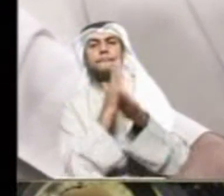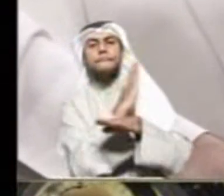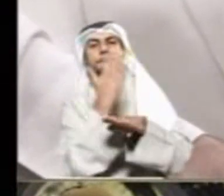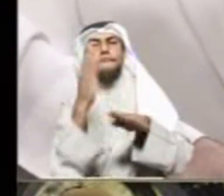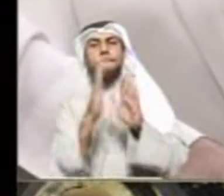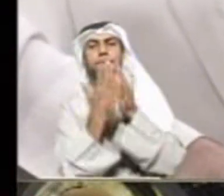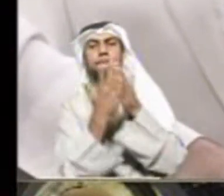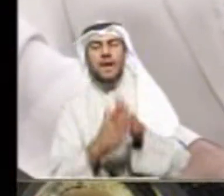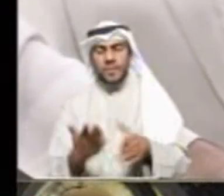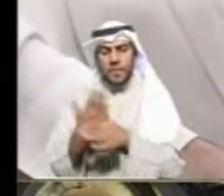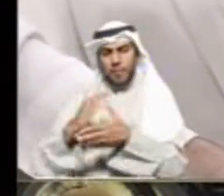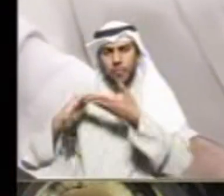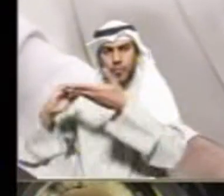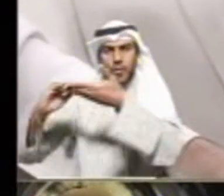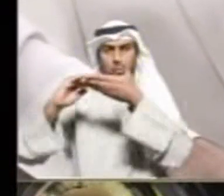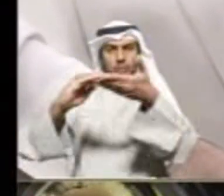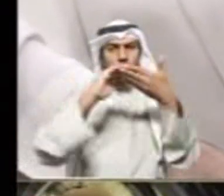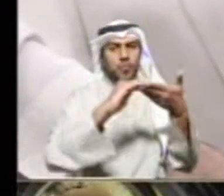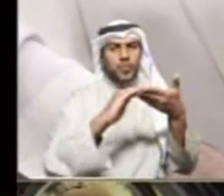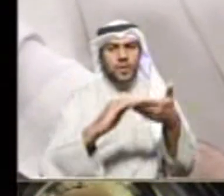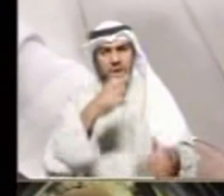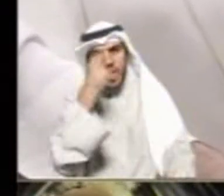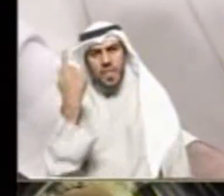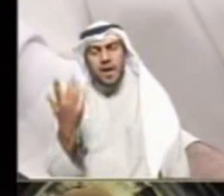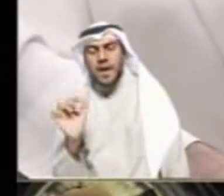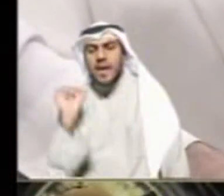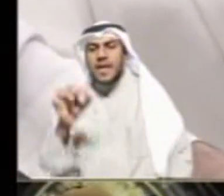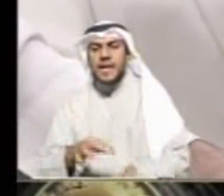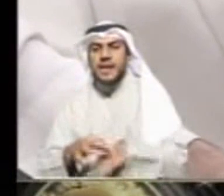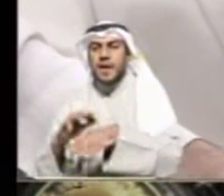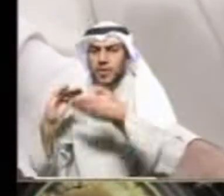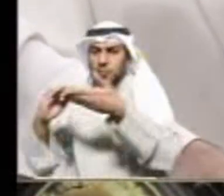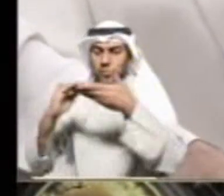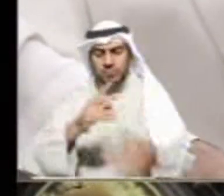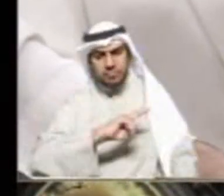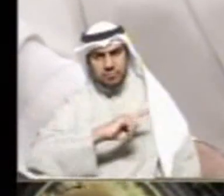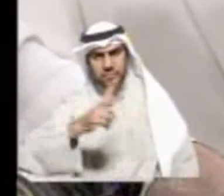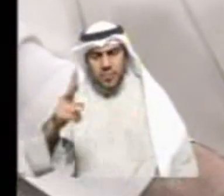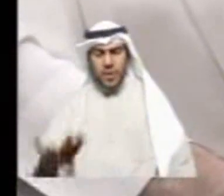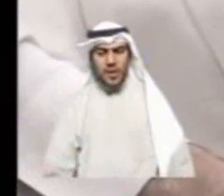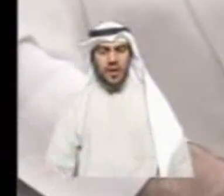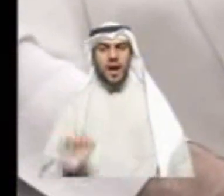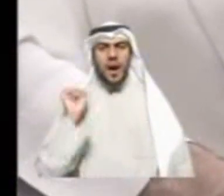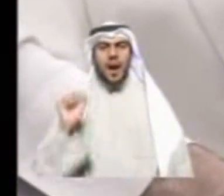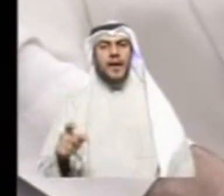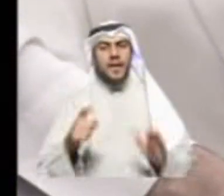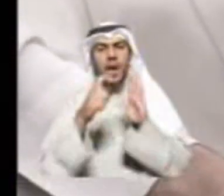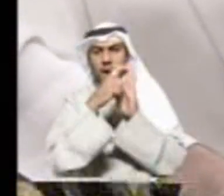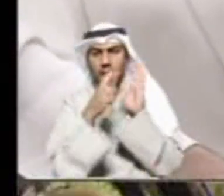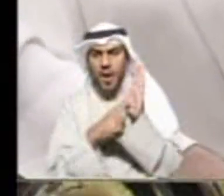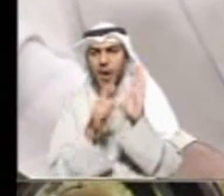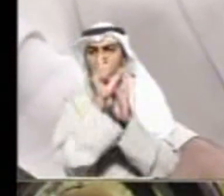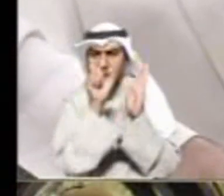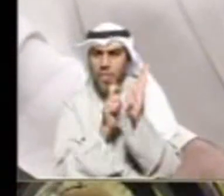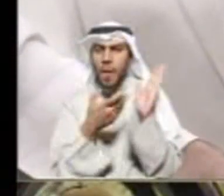لتقديم المساعدات لجميع الشرائح المختلفة، ومطبق فيها طبعا النظام الآلي والأرشفة